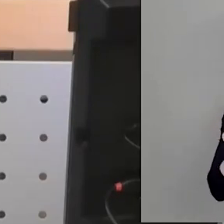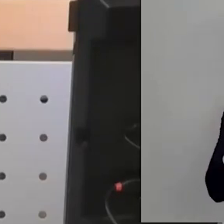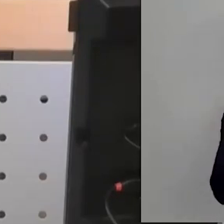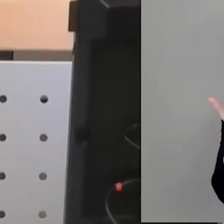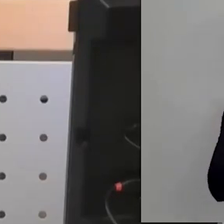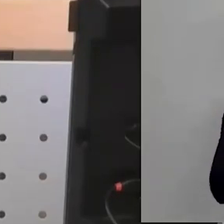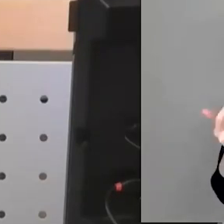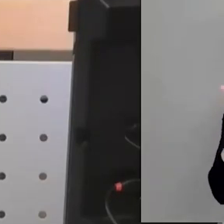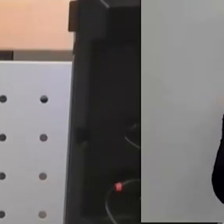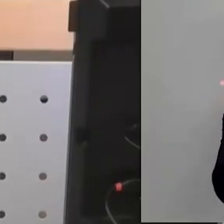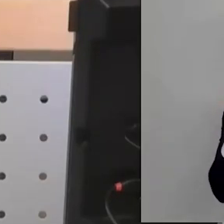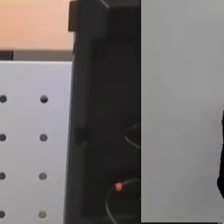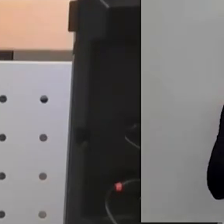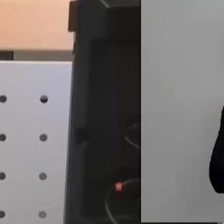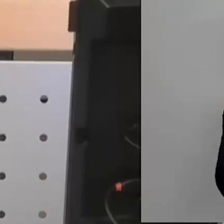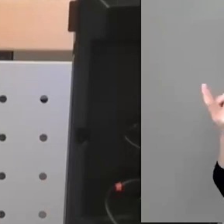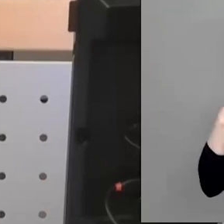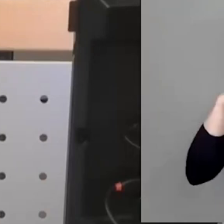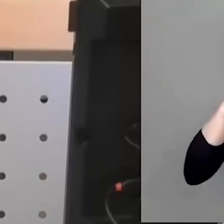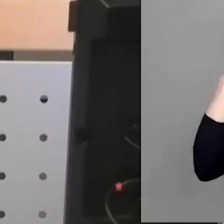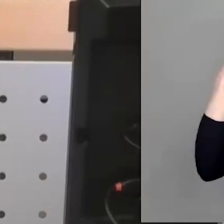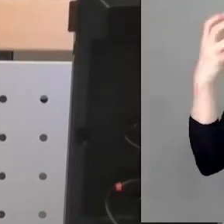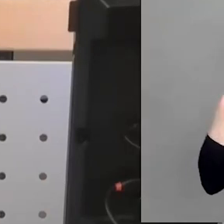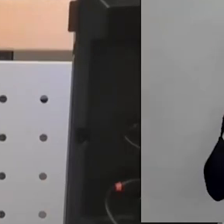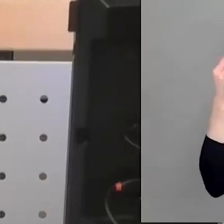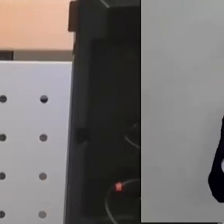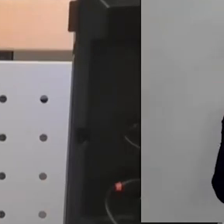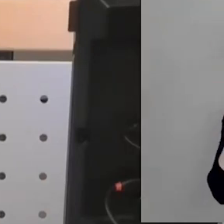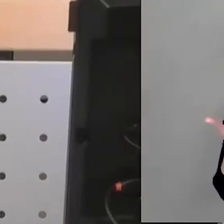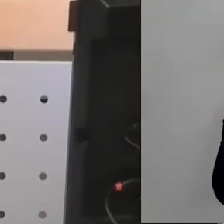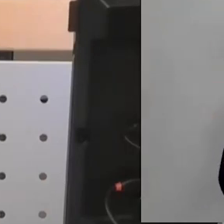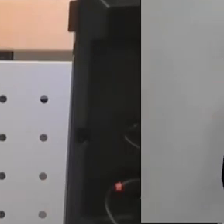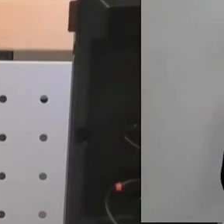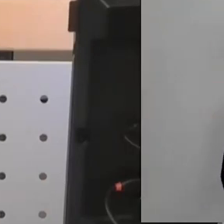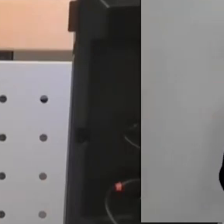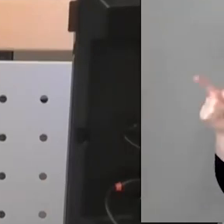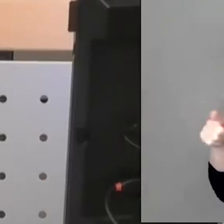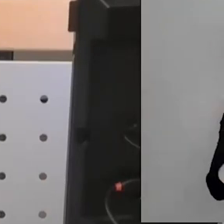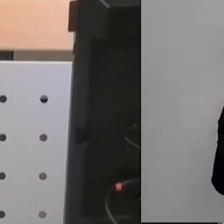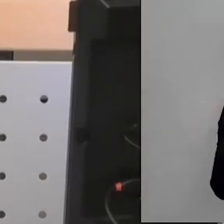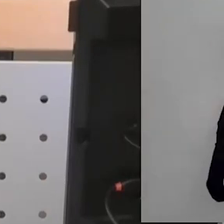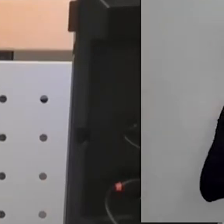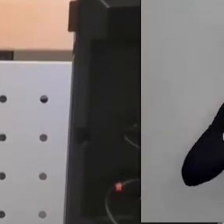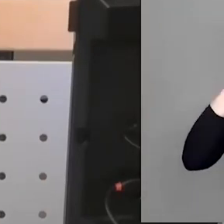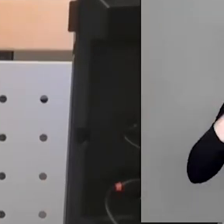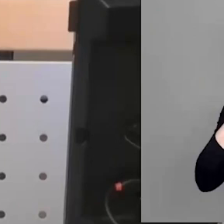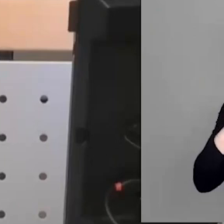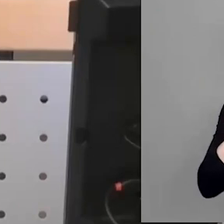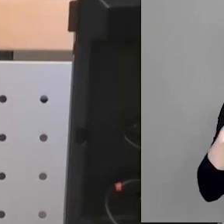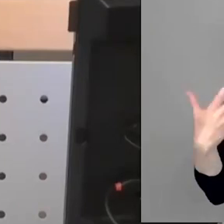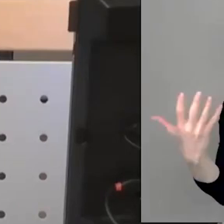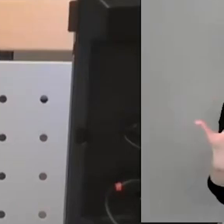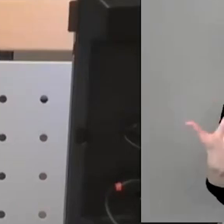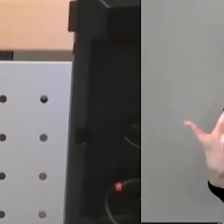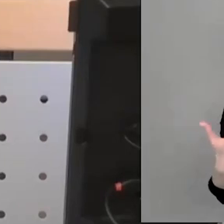allen Stadträtinnen, eine Empfehlung zugesandt. Da steht drin, Schulbibliotheken sind zentrale Lernorte,